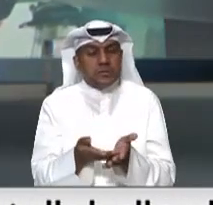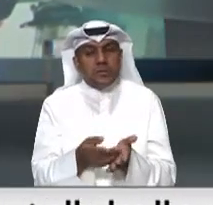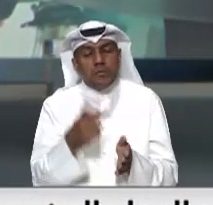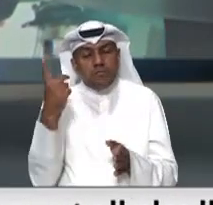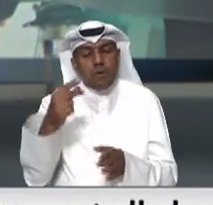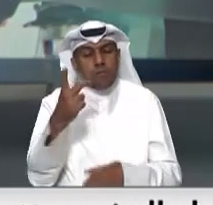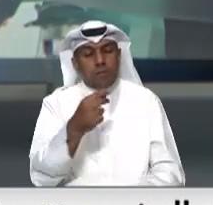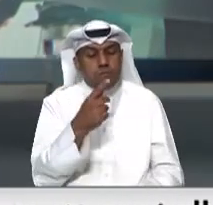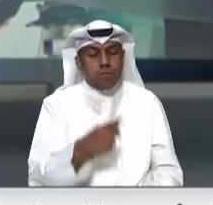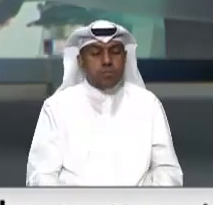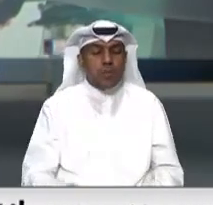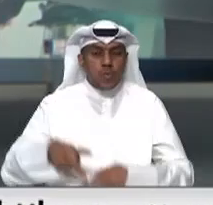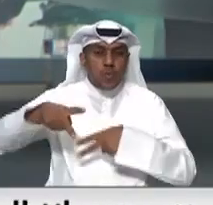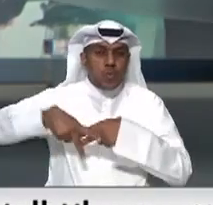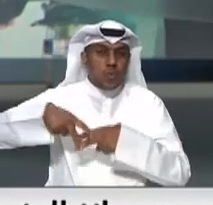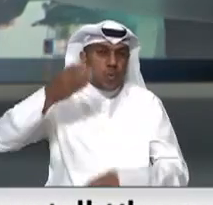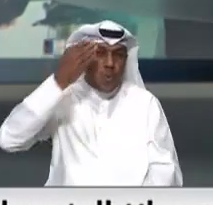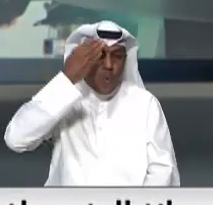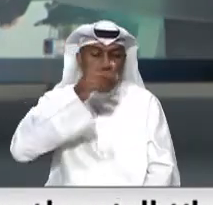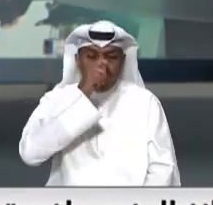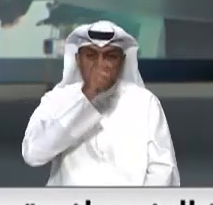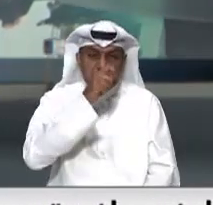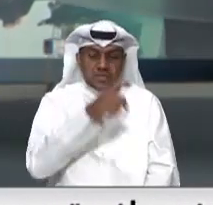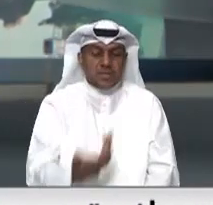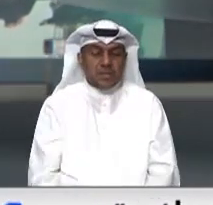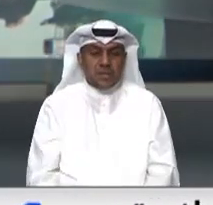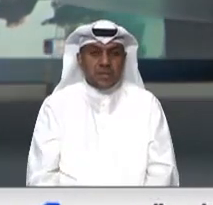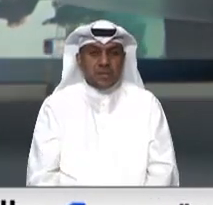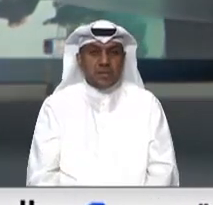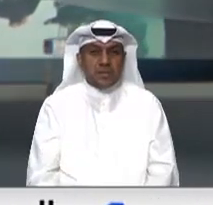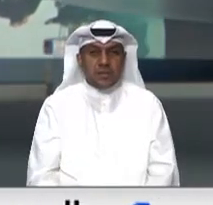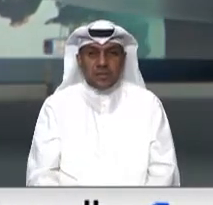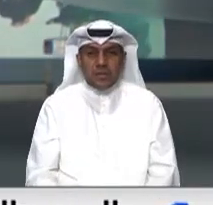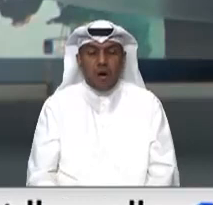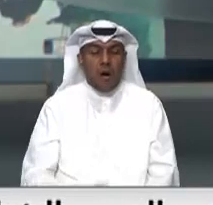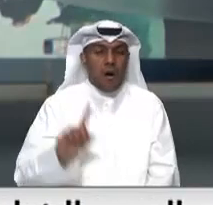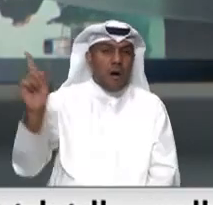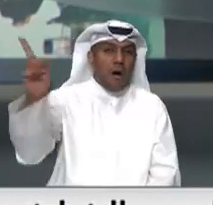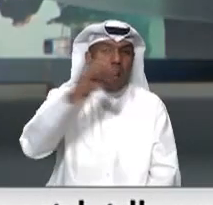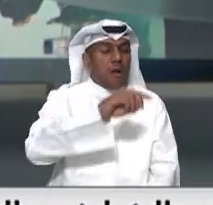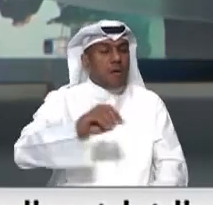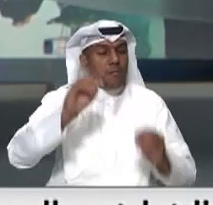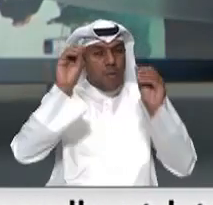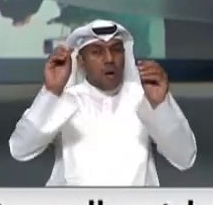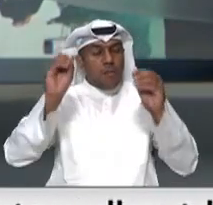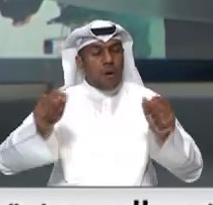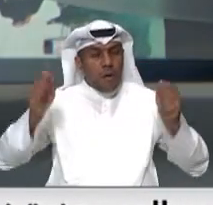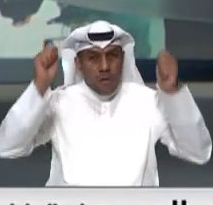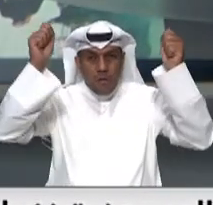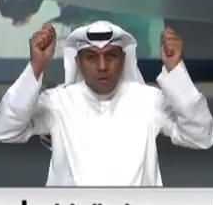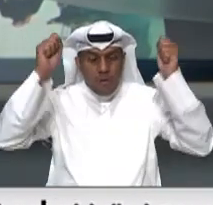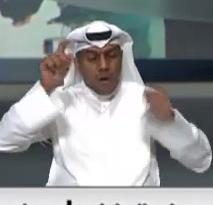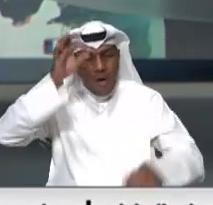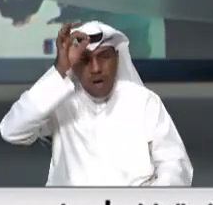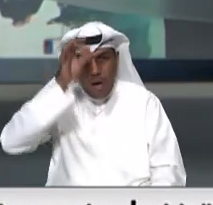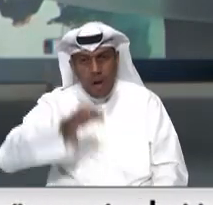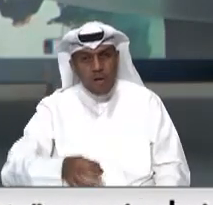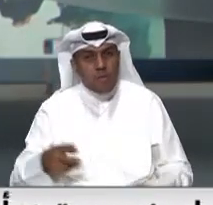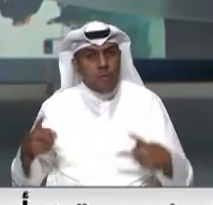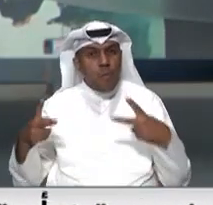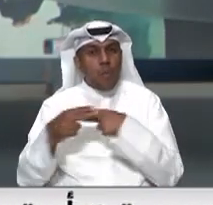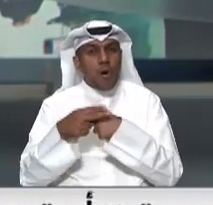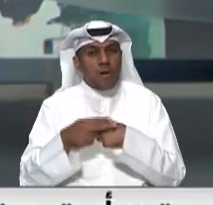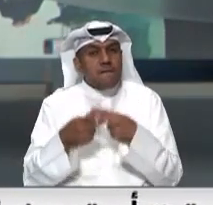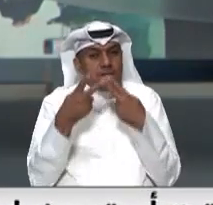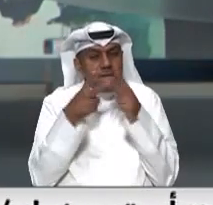حاشدة تنديدا باستمرار العدوان الإسرائيلي على القطاع، مطالبين بضرورة وقف إطلاق النار وفتح